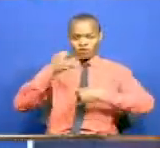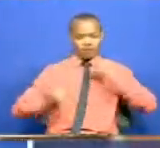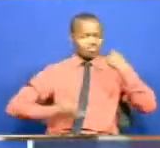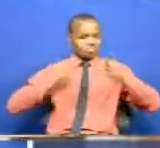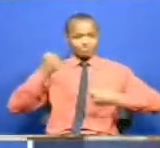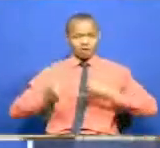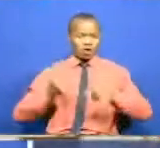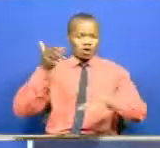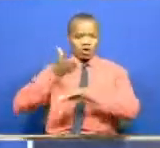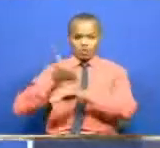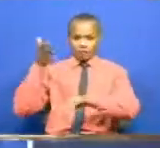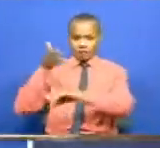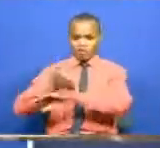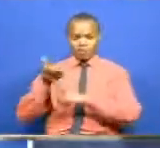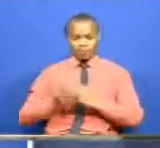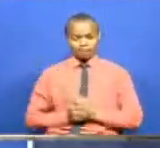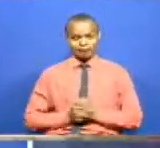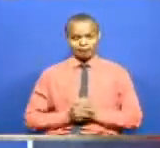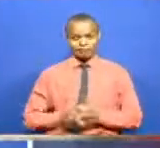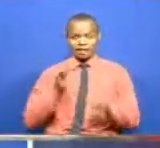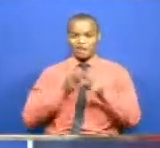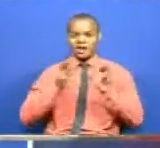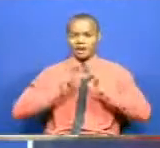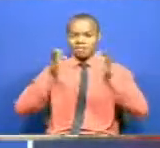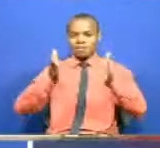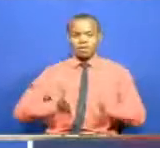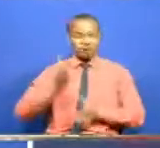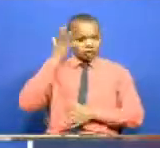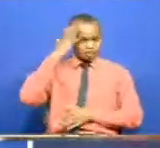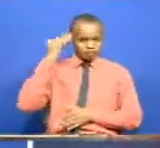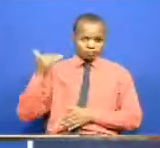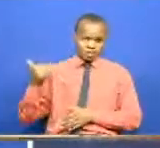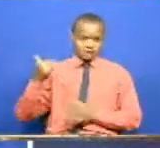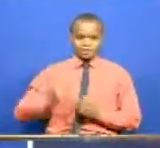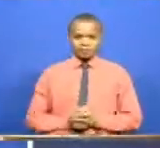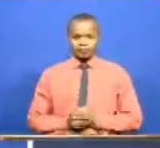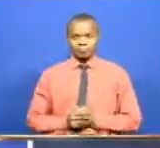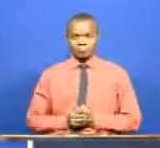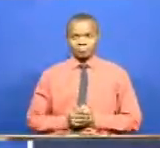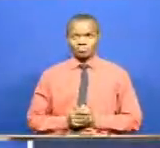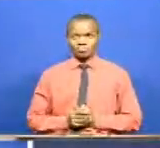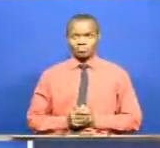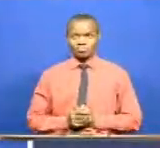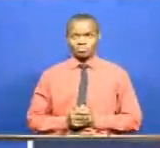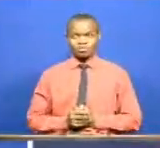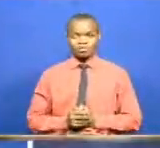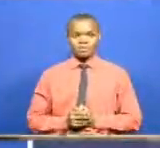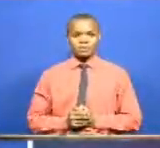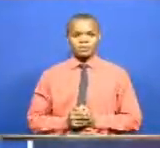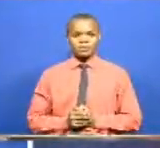karaha. Beatrice Gatonye Ngetich, Darubini ya Channel 1.